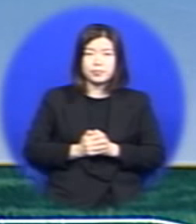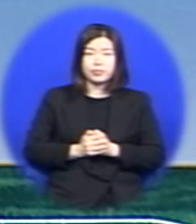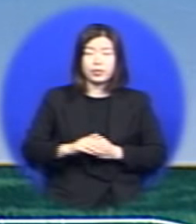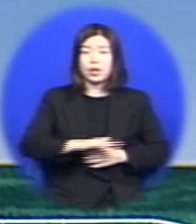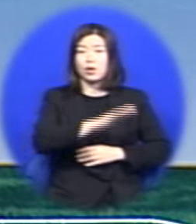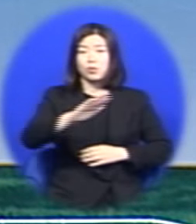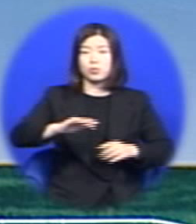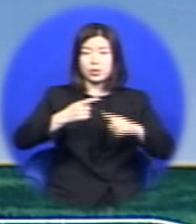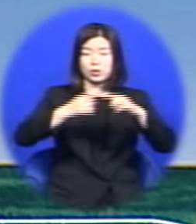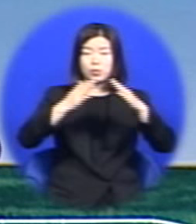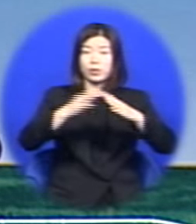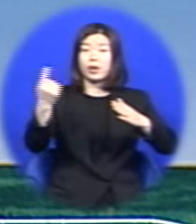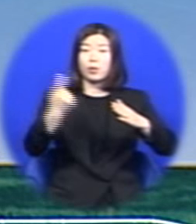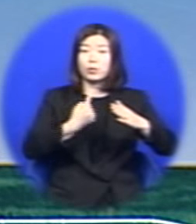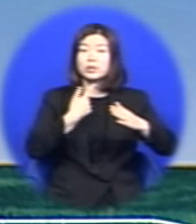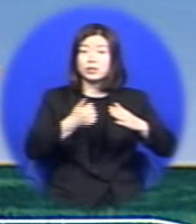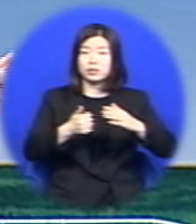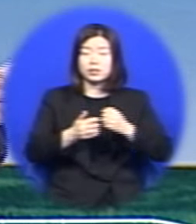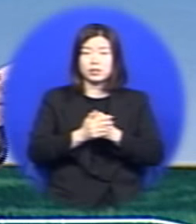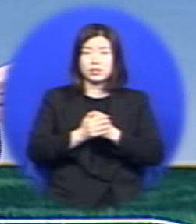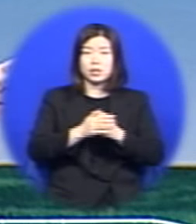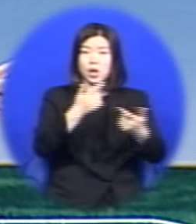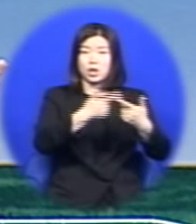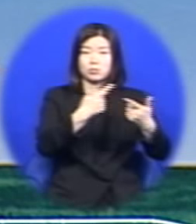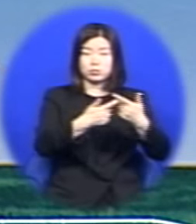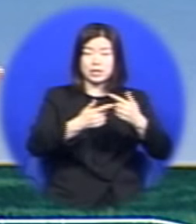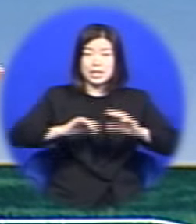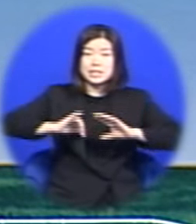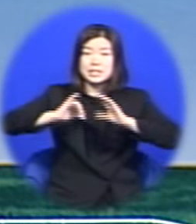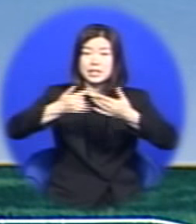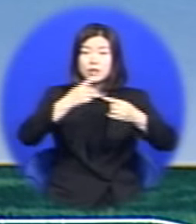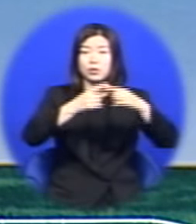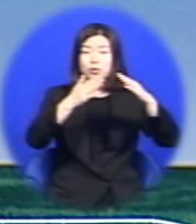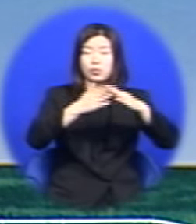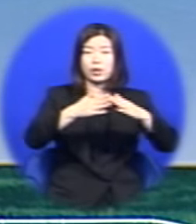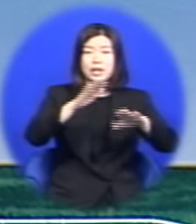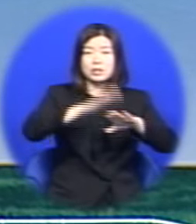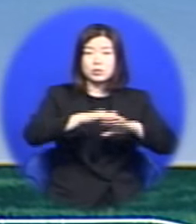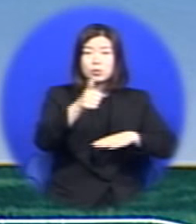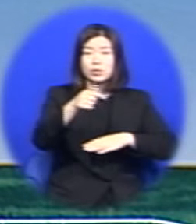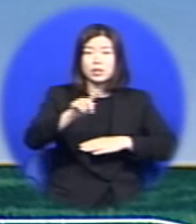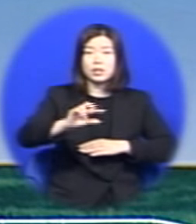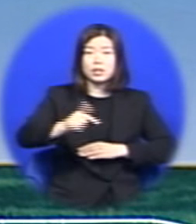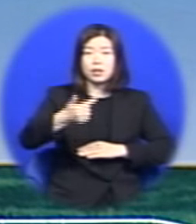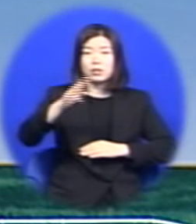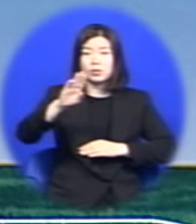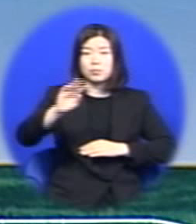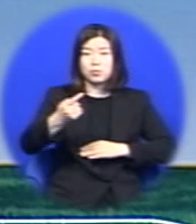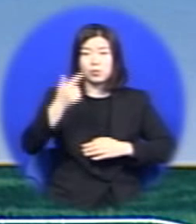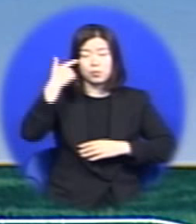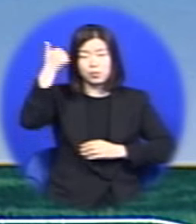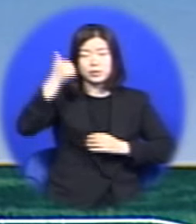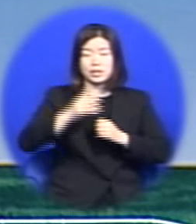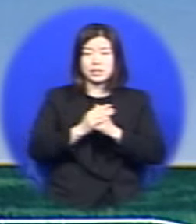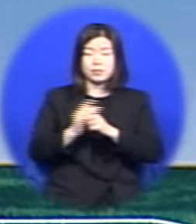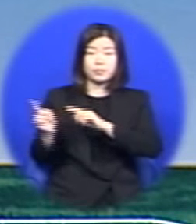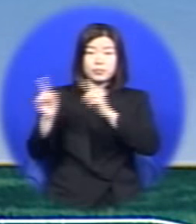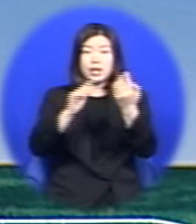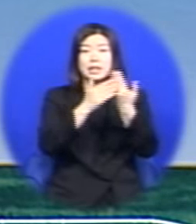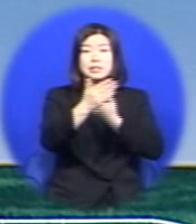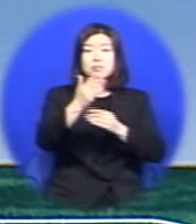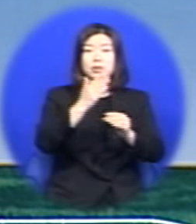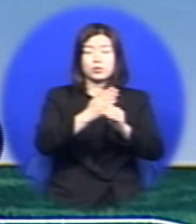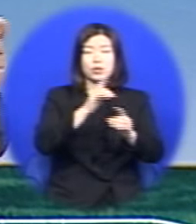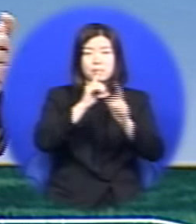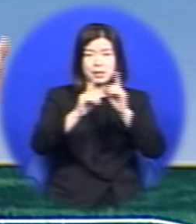우리 교회도 오셨던 부산 세계로교회 손현보 목사님, 그 집회 중에 말씀하셨습니다. 어느